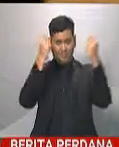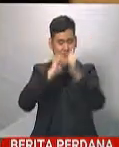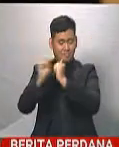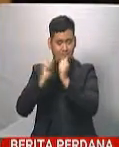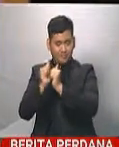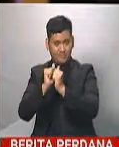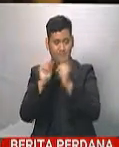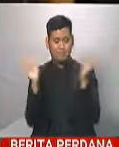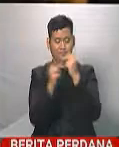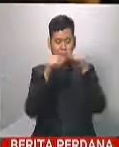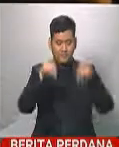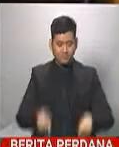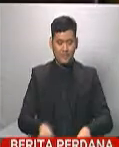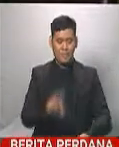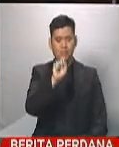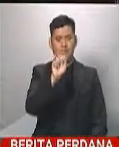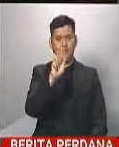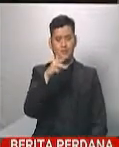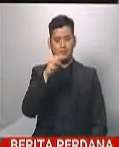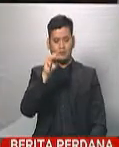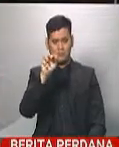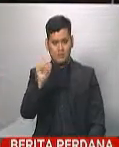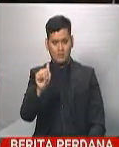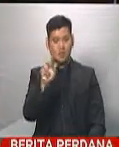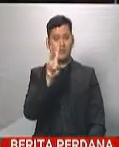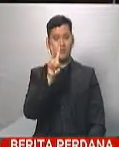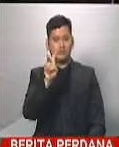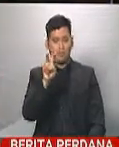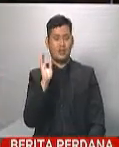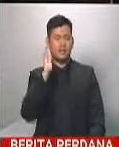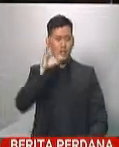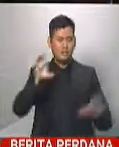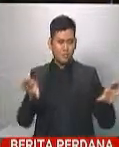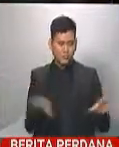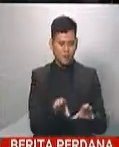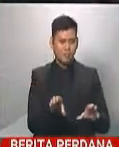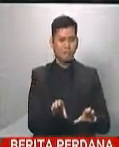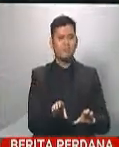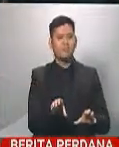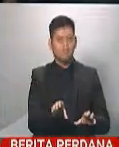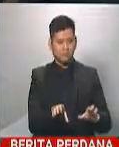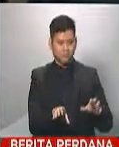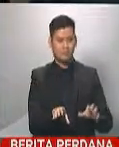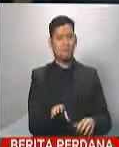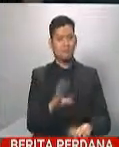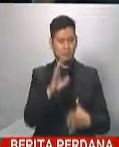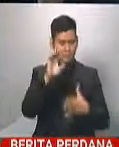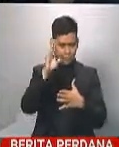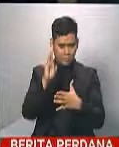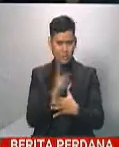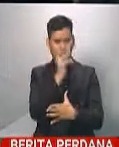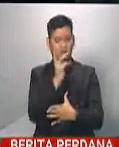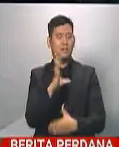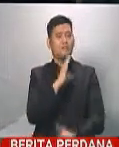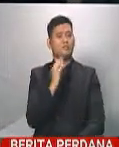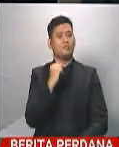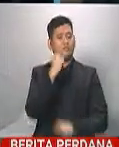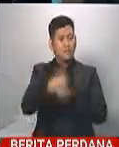Sukma edisi ke-20 akan berlangsung pada 11 hingga 19 Julai. Dua tahun lalu, kontijen Wilayah Persekutuan